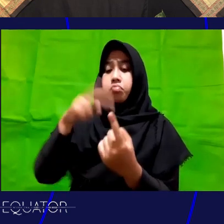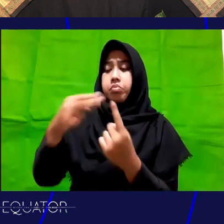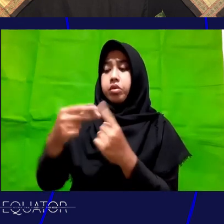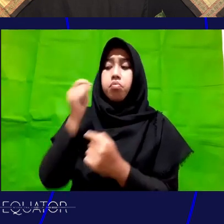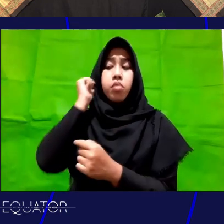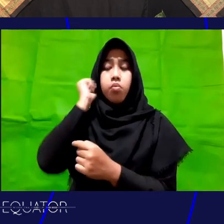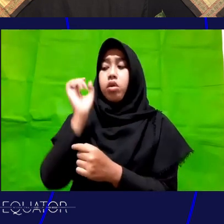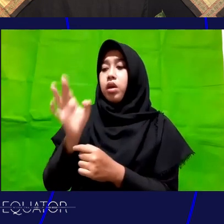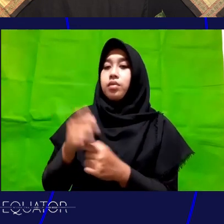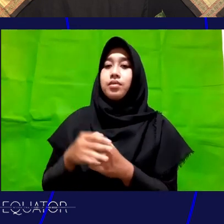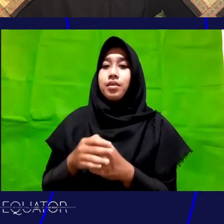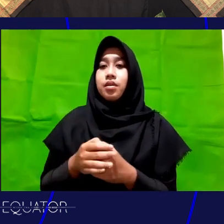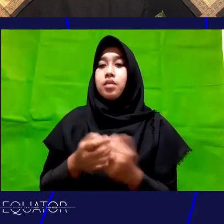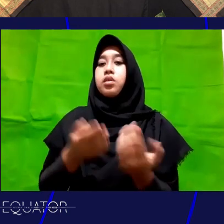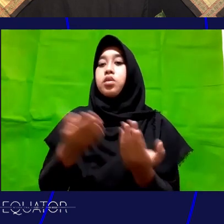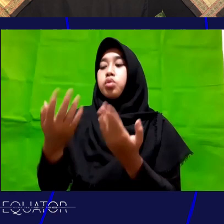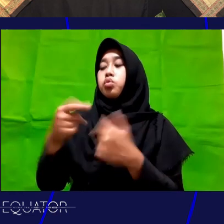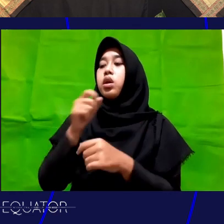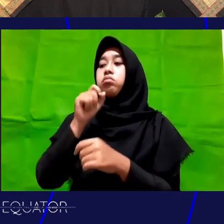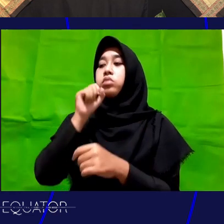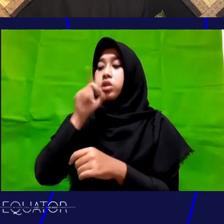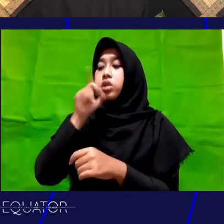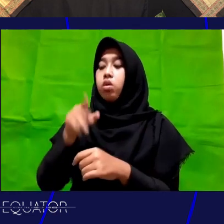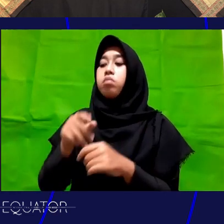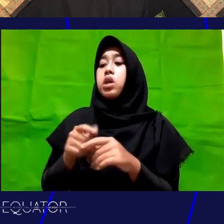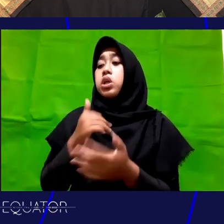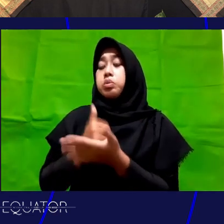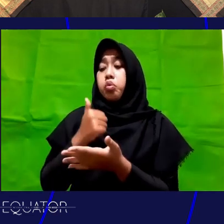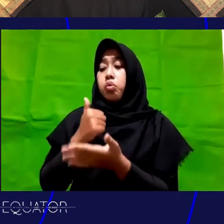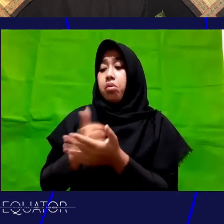udah terjawab sih, udah terjawab. Jadi sebenarnya sih apa ya?